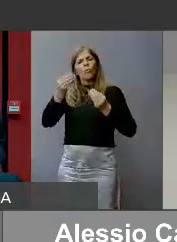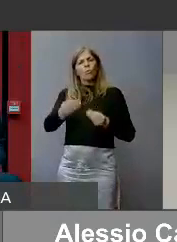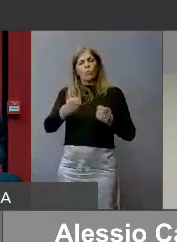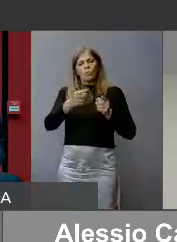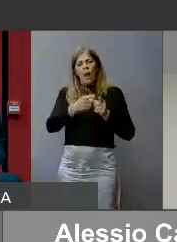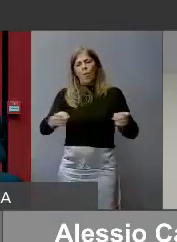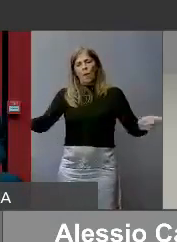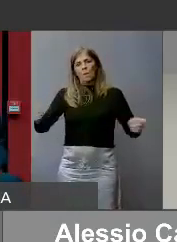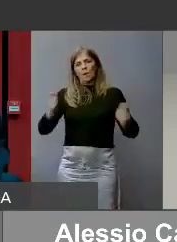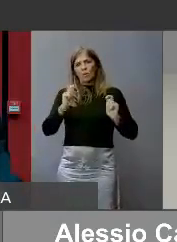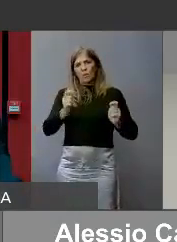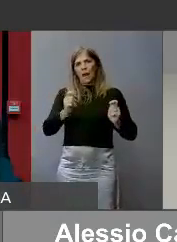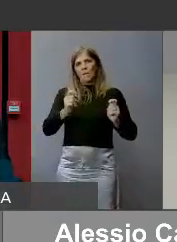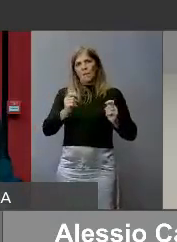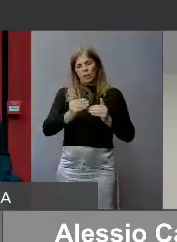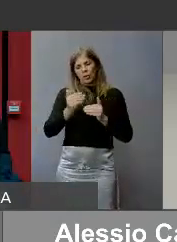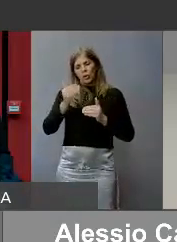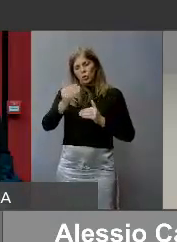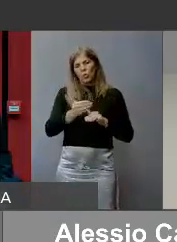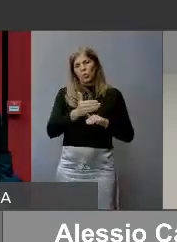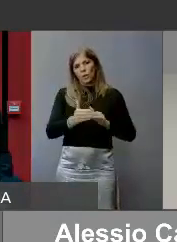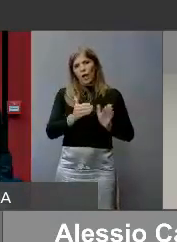delle somme dovute